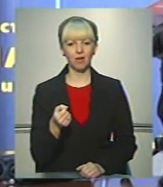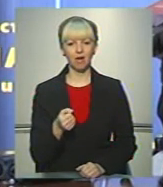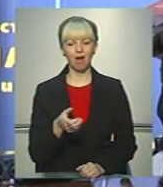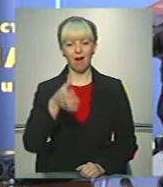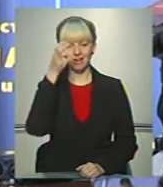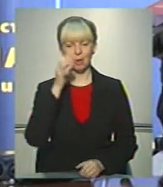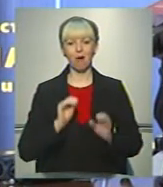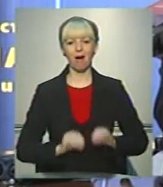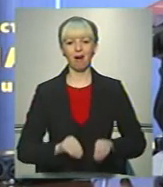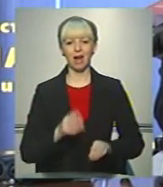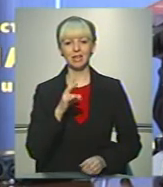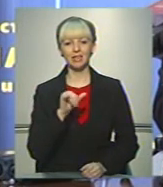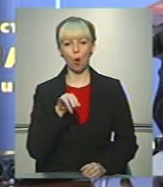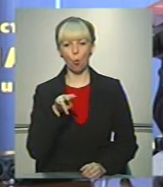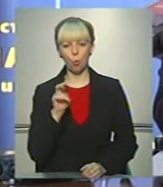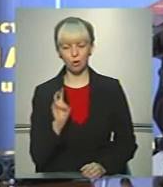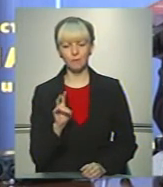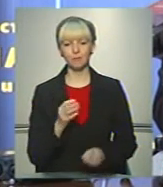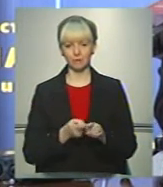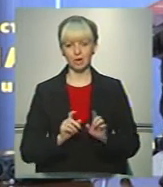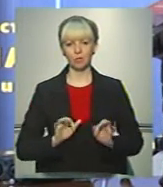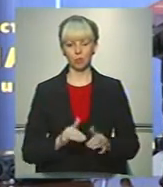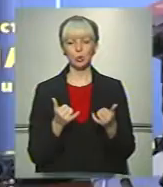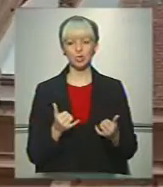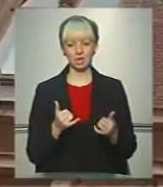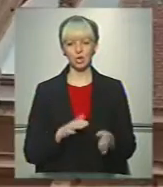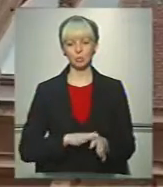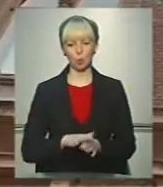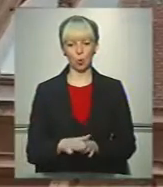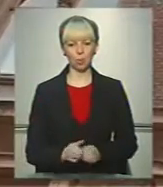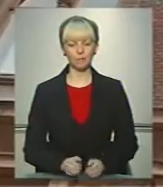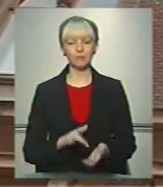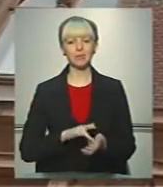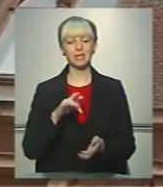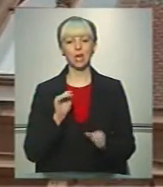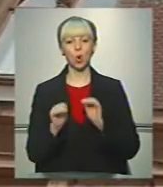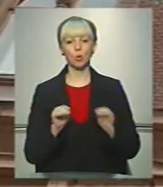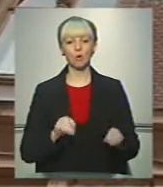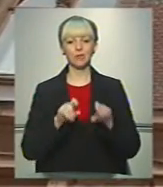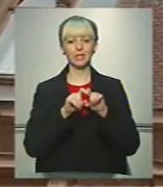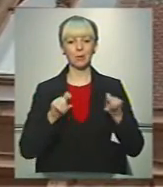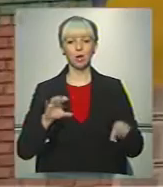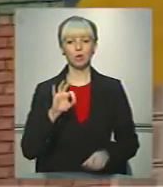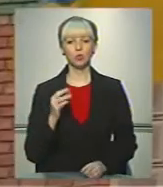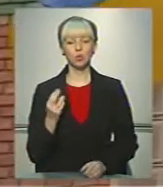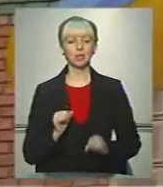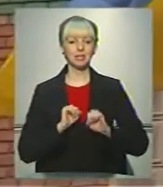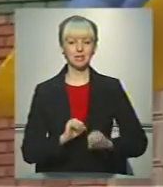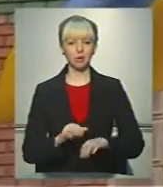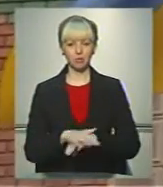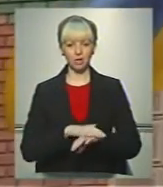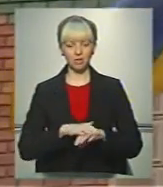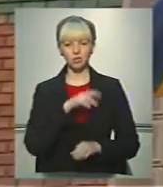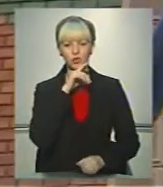Академії аграрних наук. Цей процес зараз проходить. Центр розміщений у департаменті соціального захисту